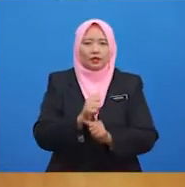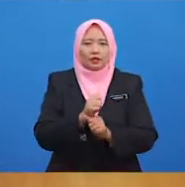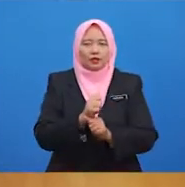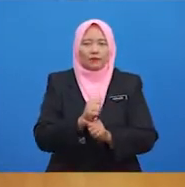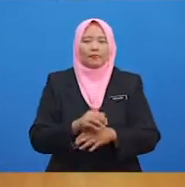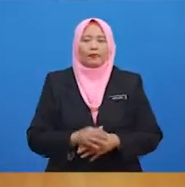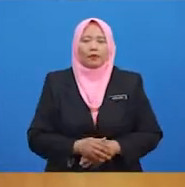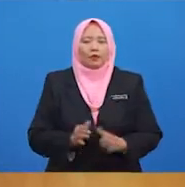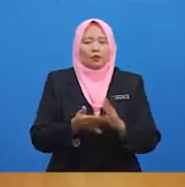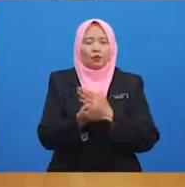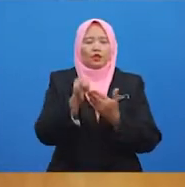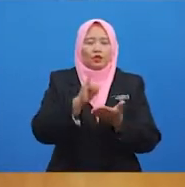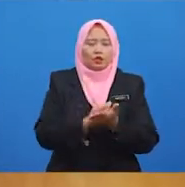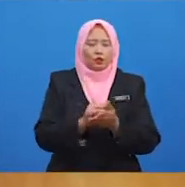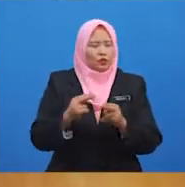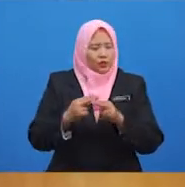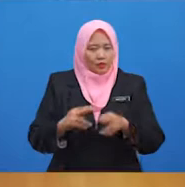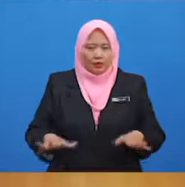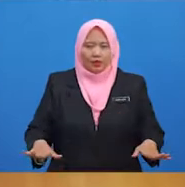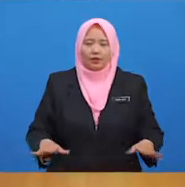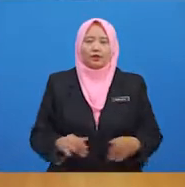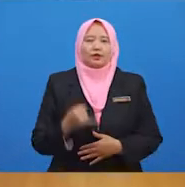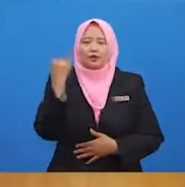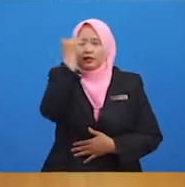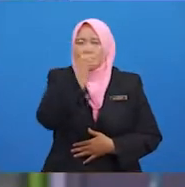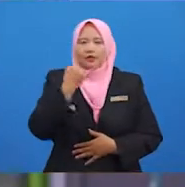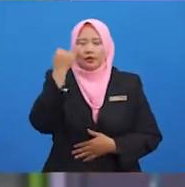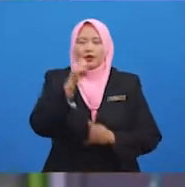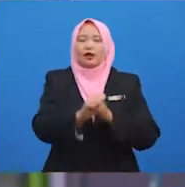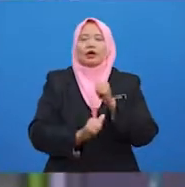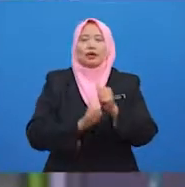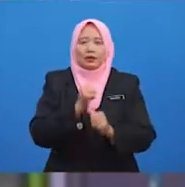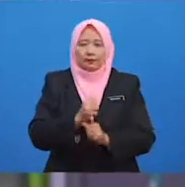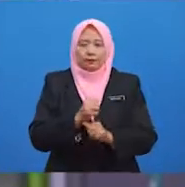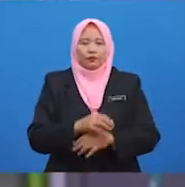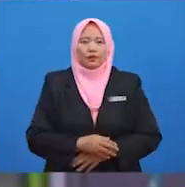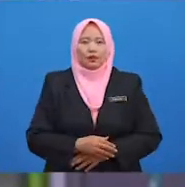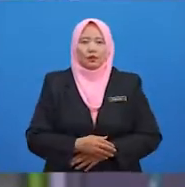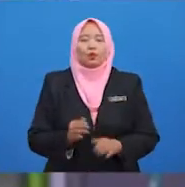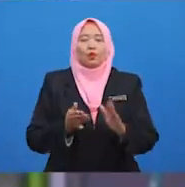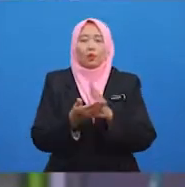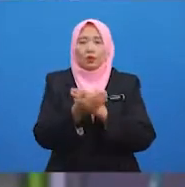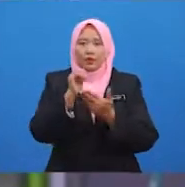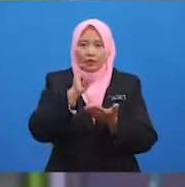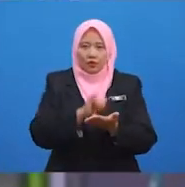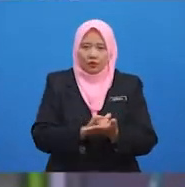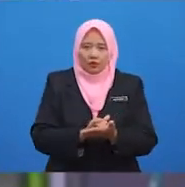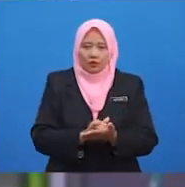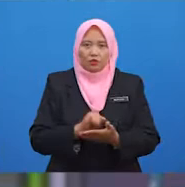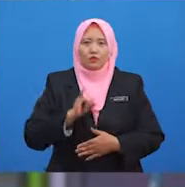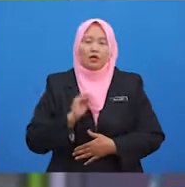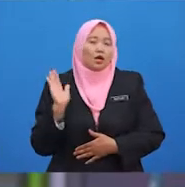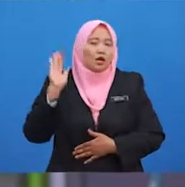akan hilanglah keindahan yang telah kita kecapi ini. Justeru, pada hari ini, cikgu ingin